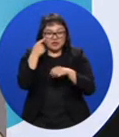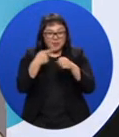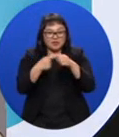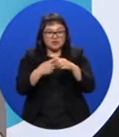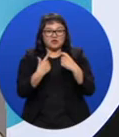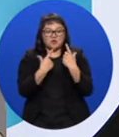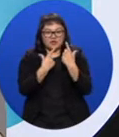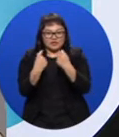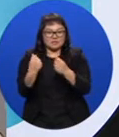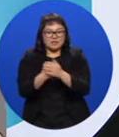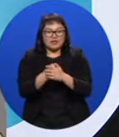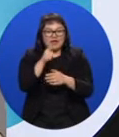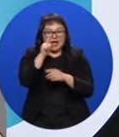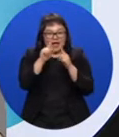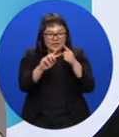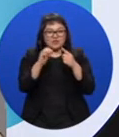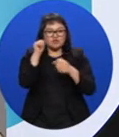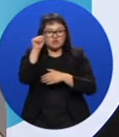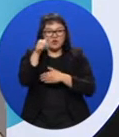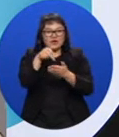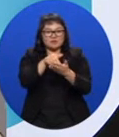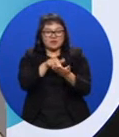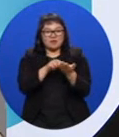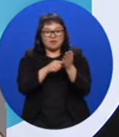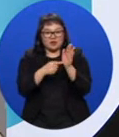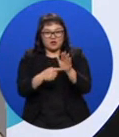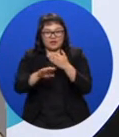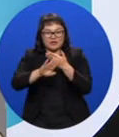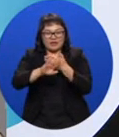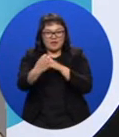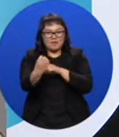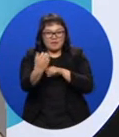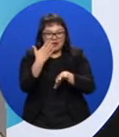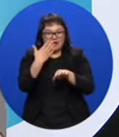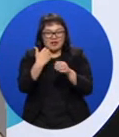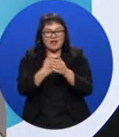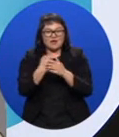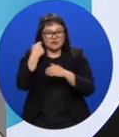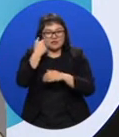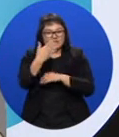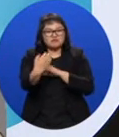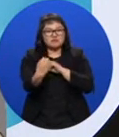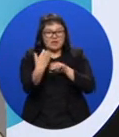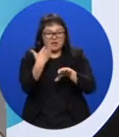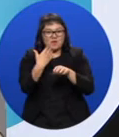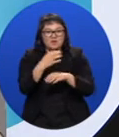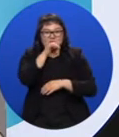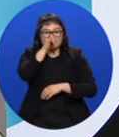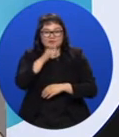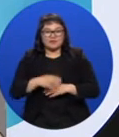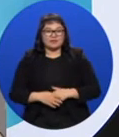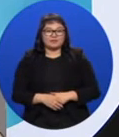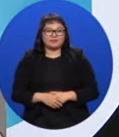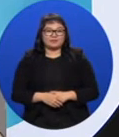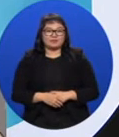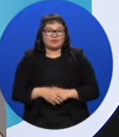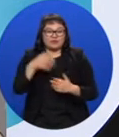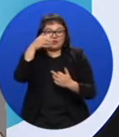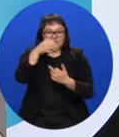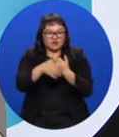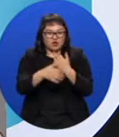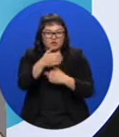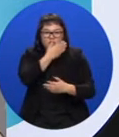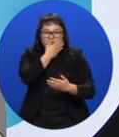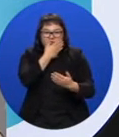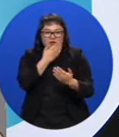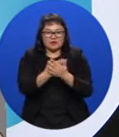한 후보가 입장을 밝히면 다른 후보가 의견을 제시하고 다시 반론과 재반론하는 방식입니다. 서귀포의 주력